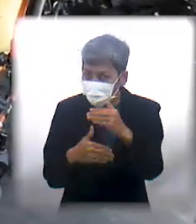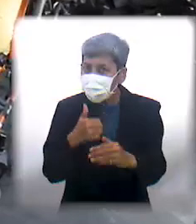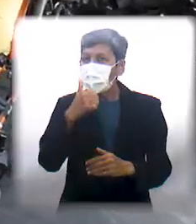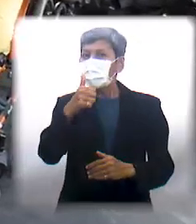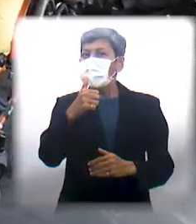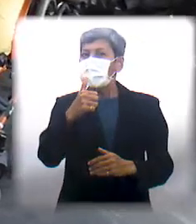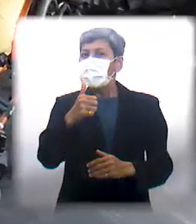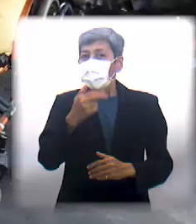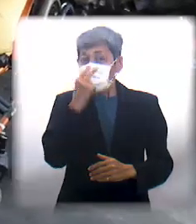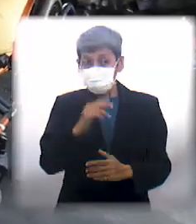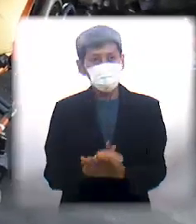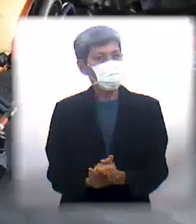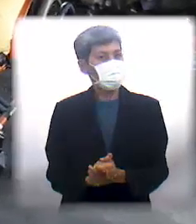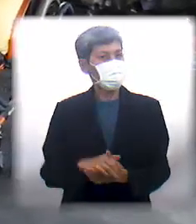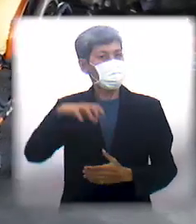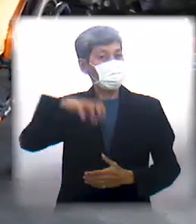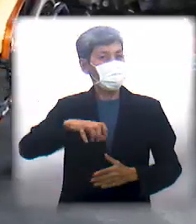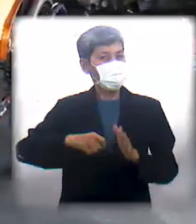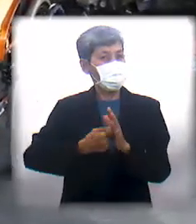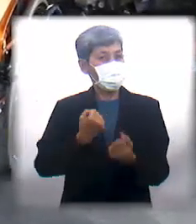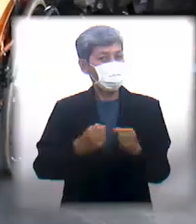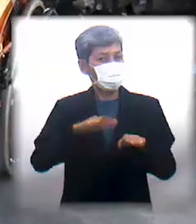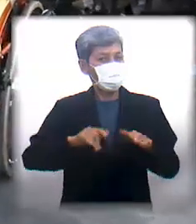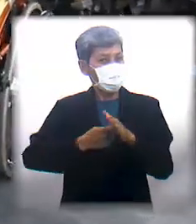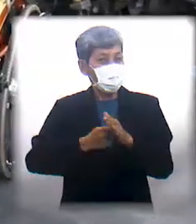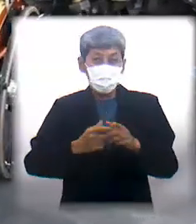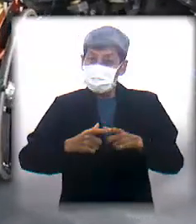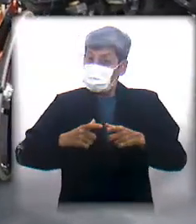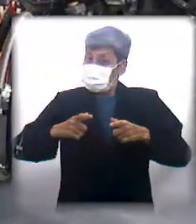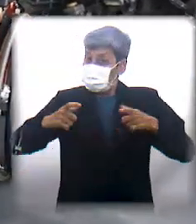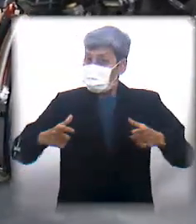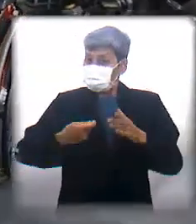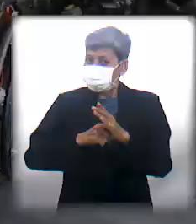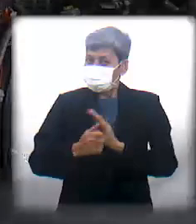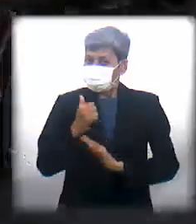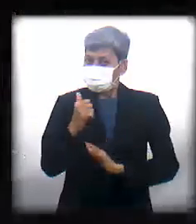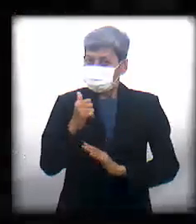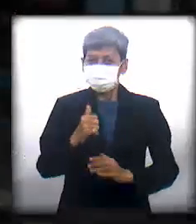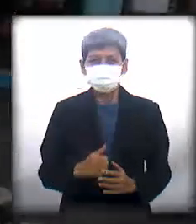ได้และวันนี้เขาเป็นเจ้าของกิจการที่ใหญ่โตขนาดนี้เลยค่ะ